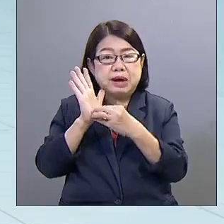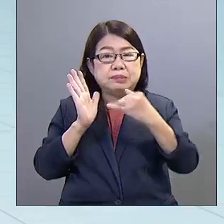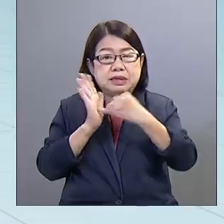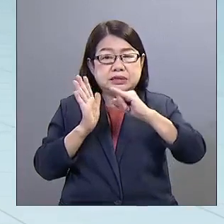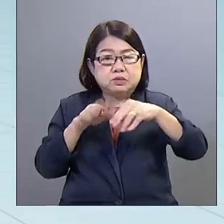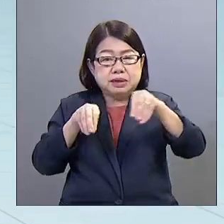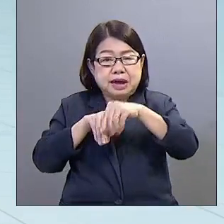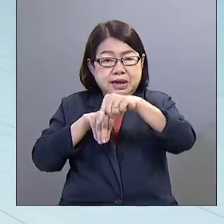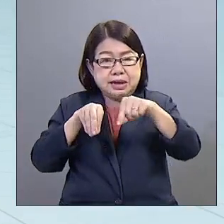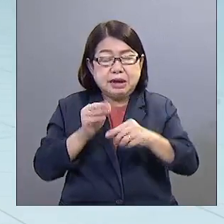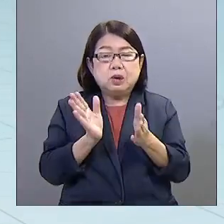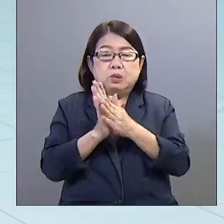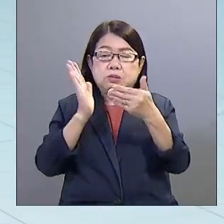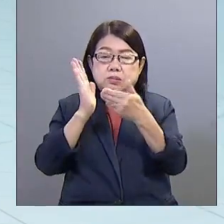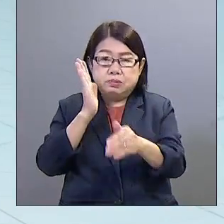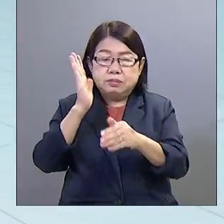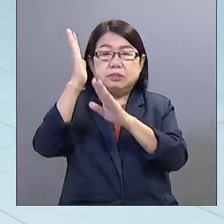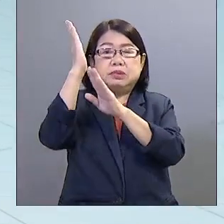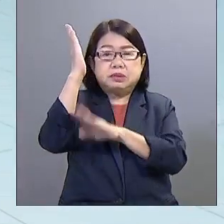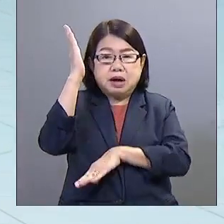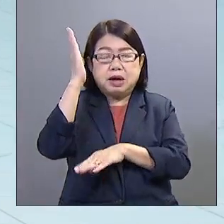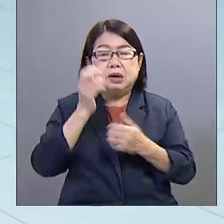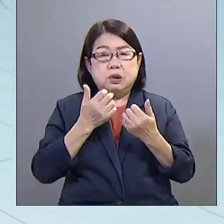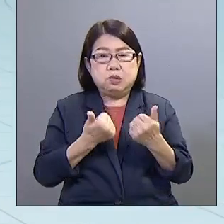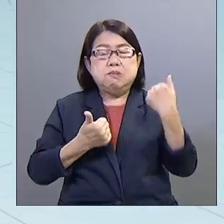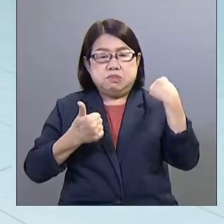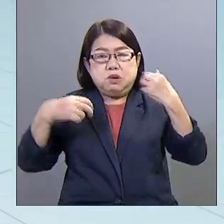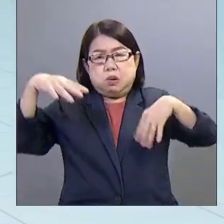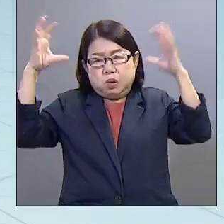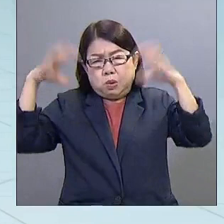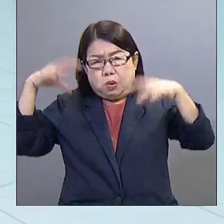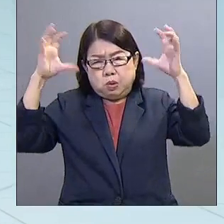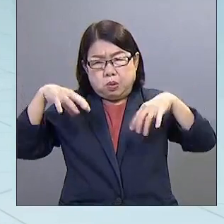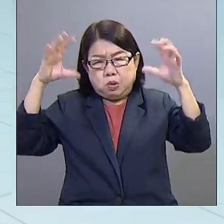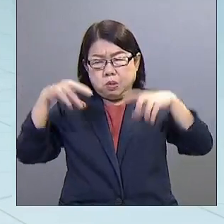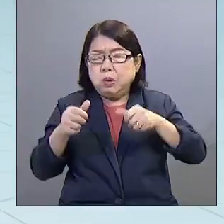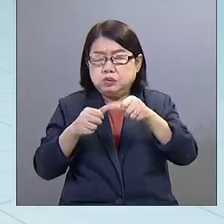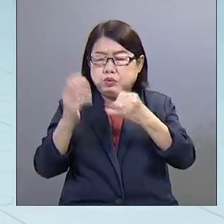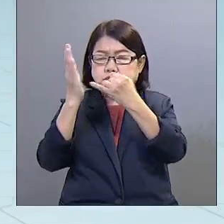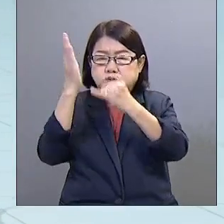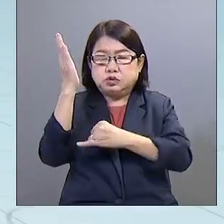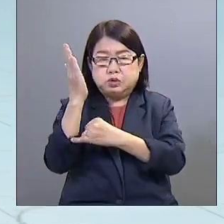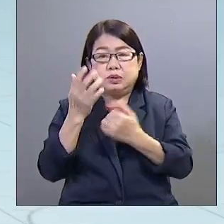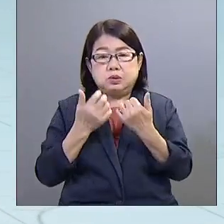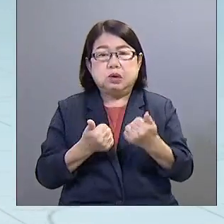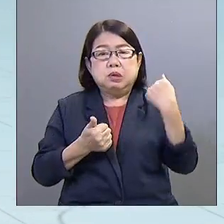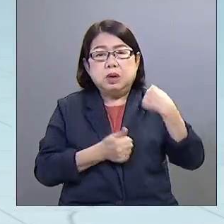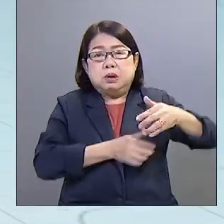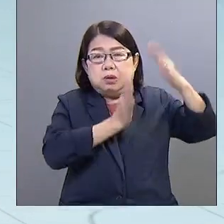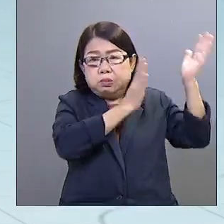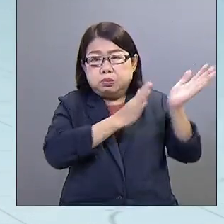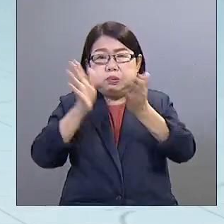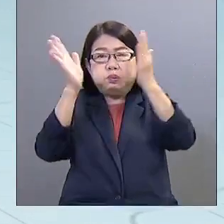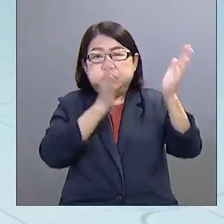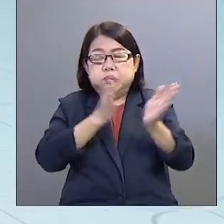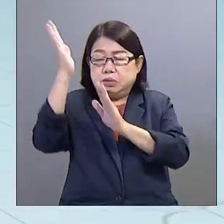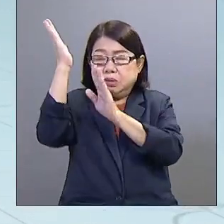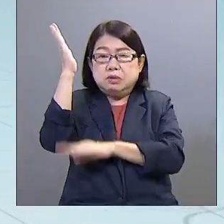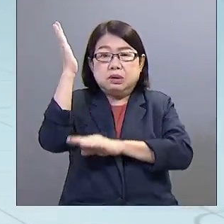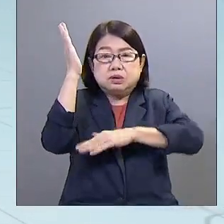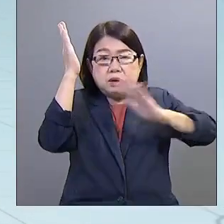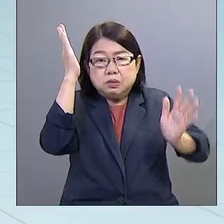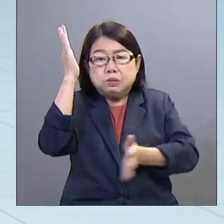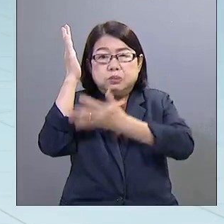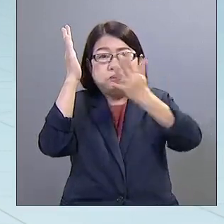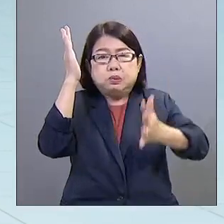ะ